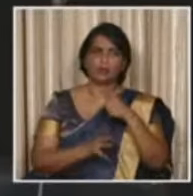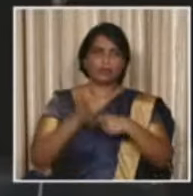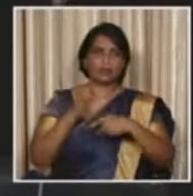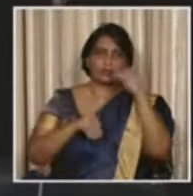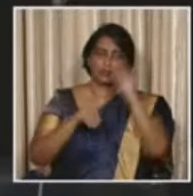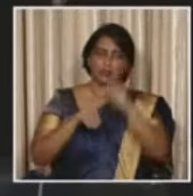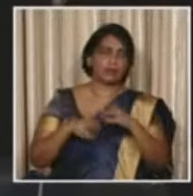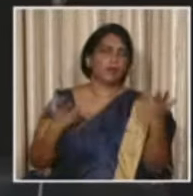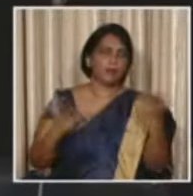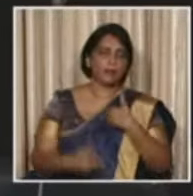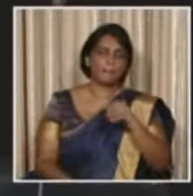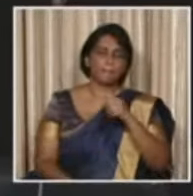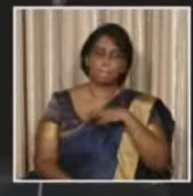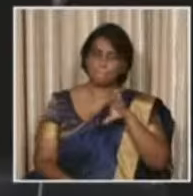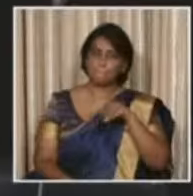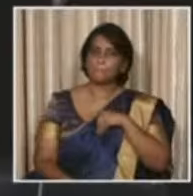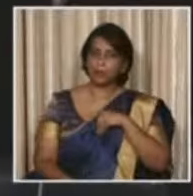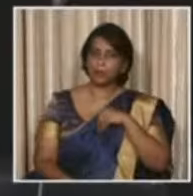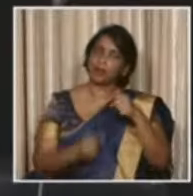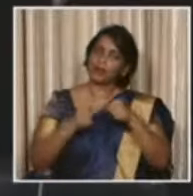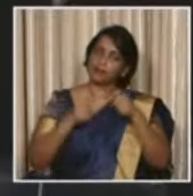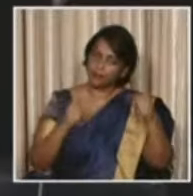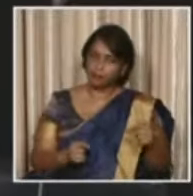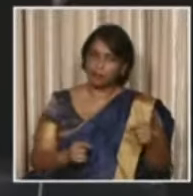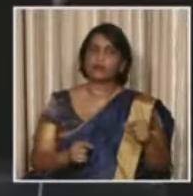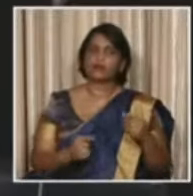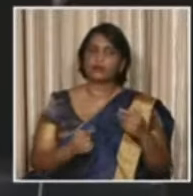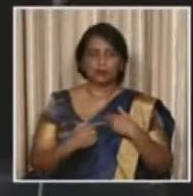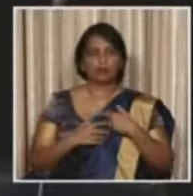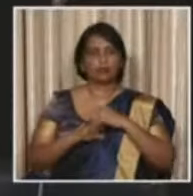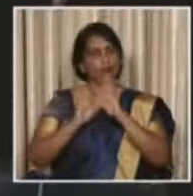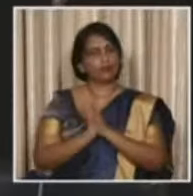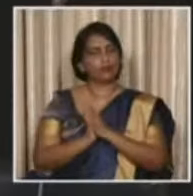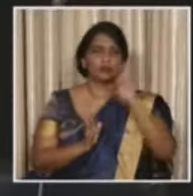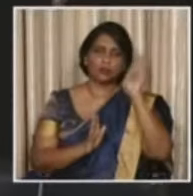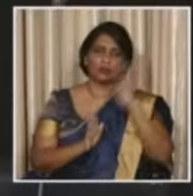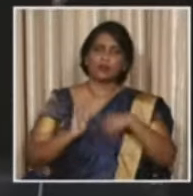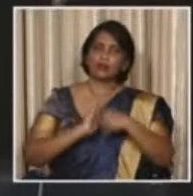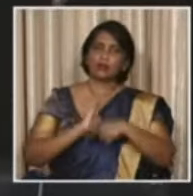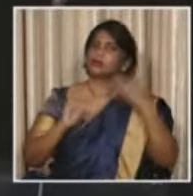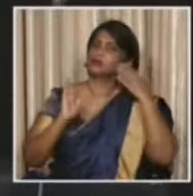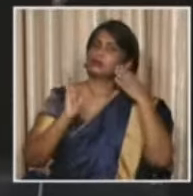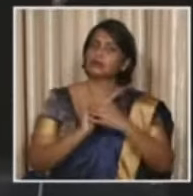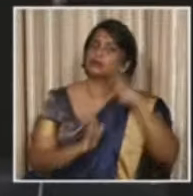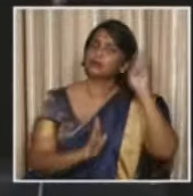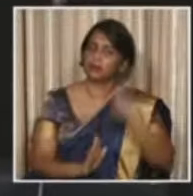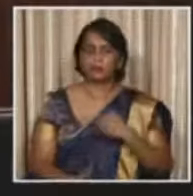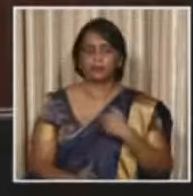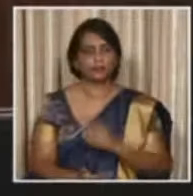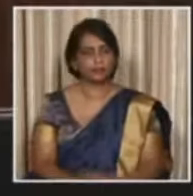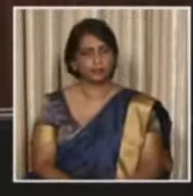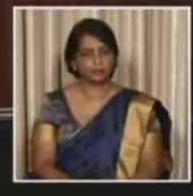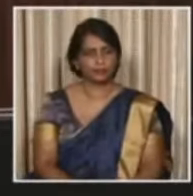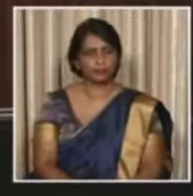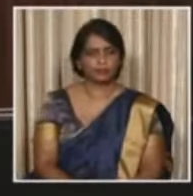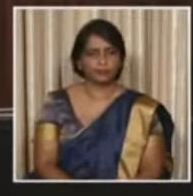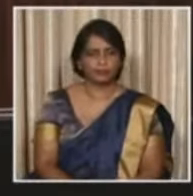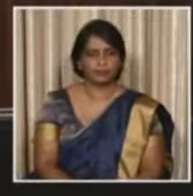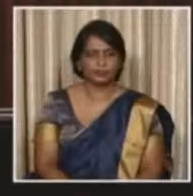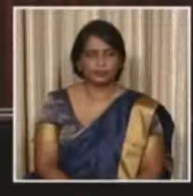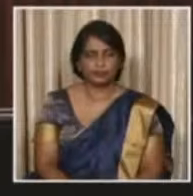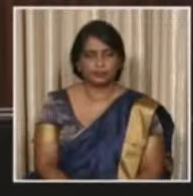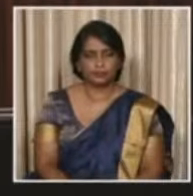දෙන්න බෑ. ඒක මම පිළිගන්නවා. එහෙනම් ඔබතුමාලා විරුද්ධ වෙන්න අපි බහුතර ඡන්දයෙන් රට වෙනුවෙන් මේ පනත සම්මත කරනවා. Thank you